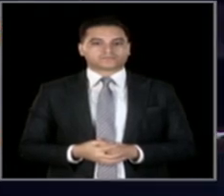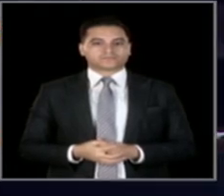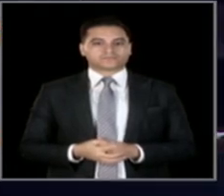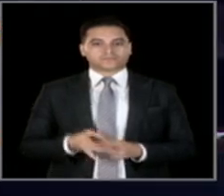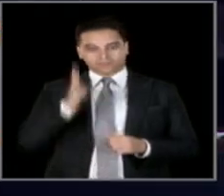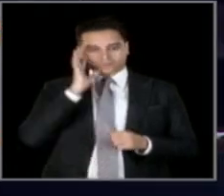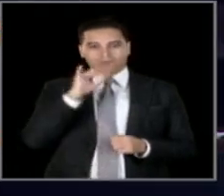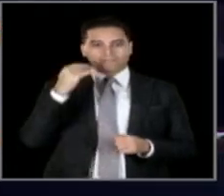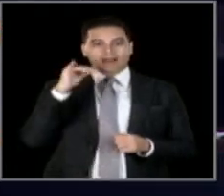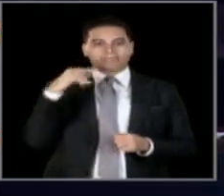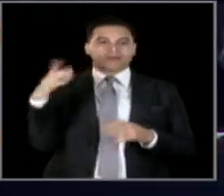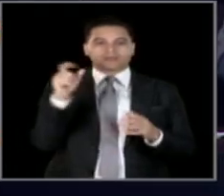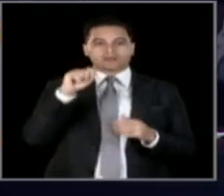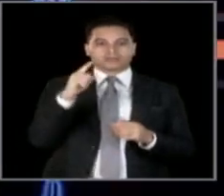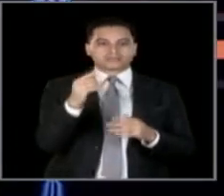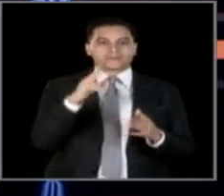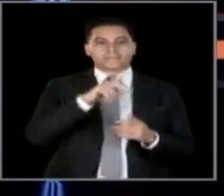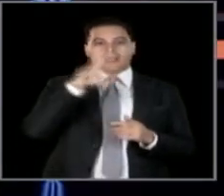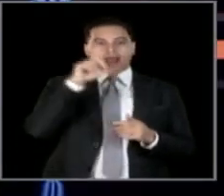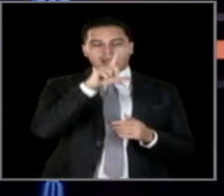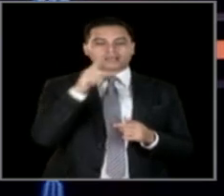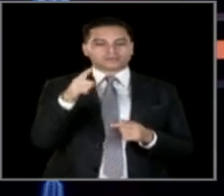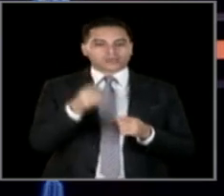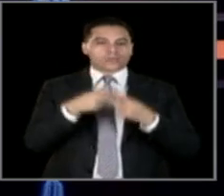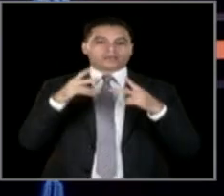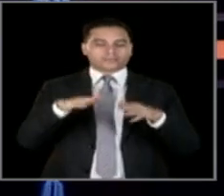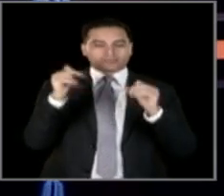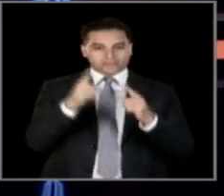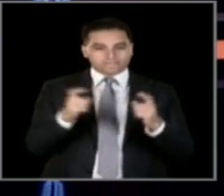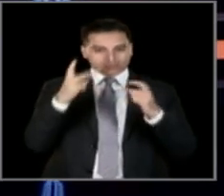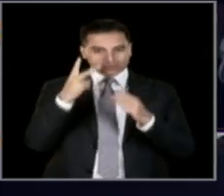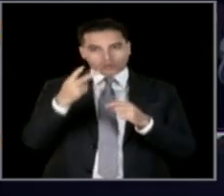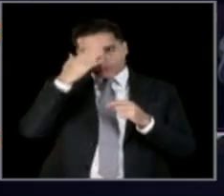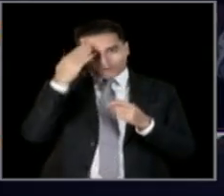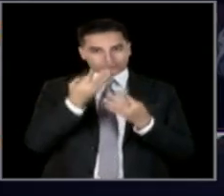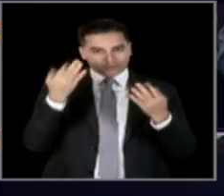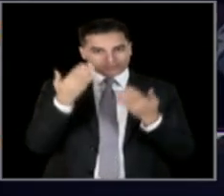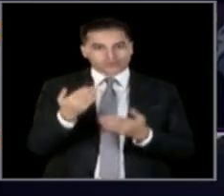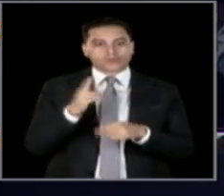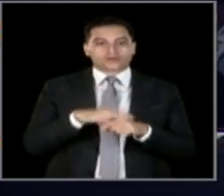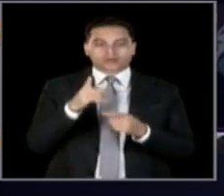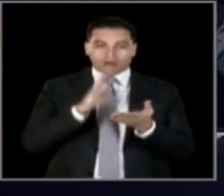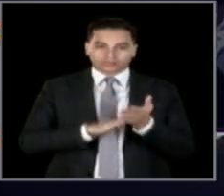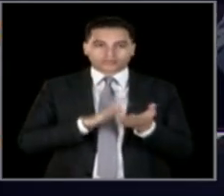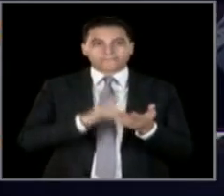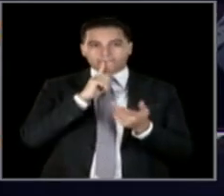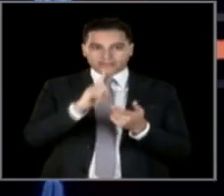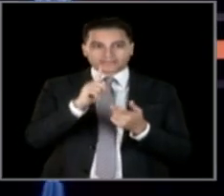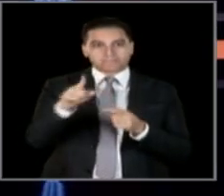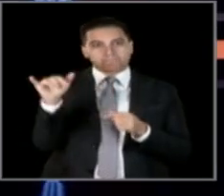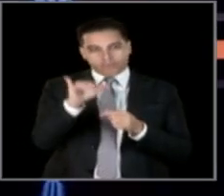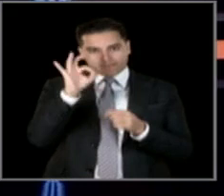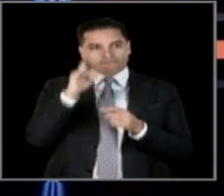الشهيد محمد نصر بلال، ودعته البطولة، لعبته ماتشين، اكتسبته شوية خبرة، هو درس قاسي ولكن